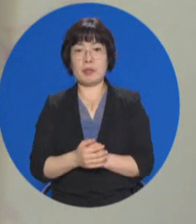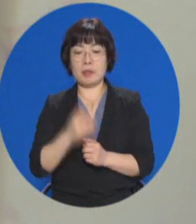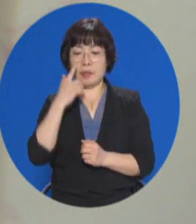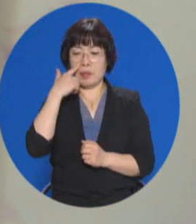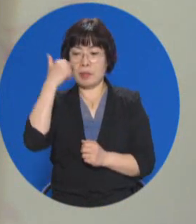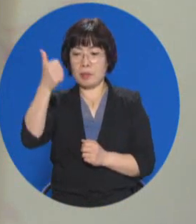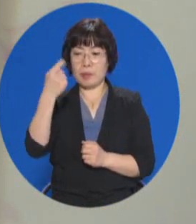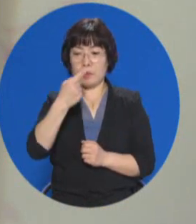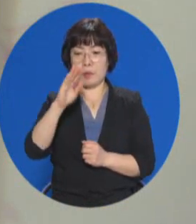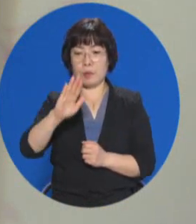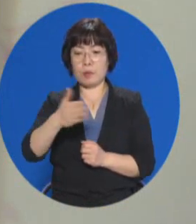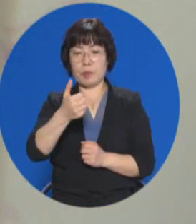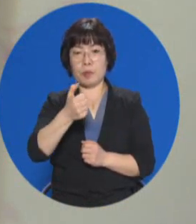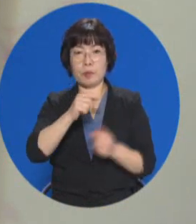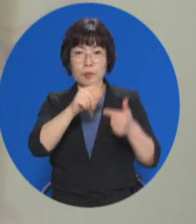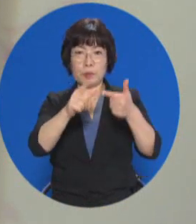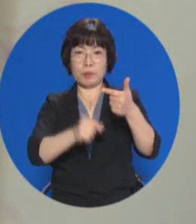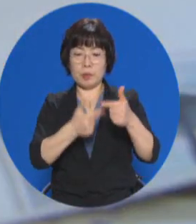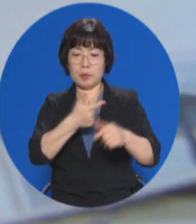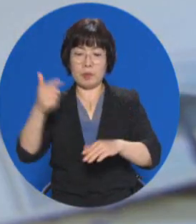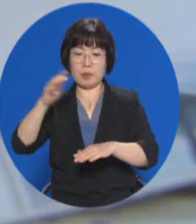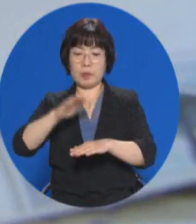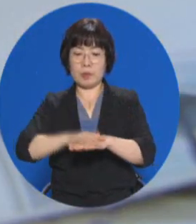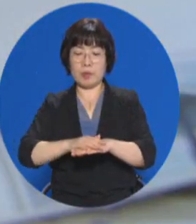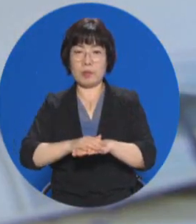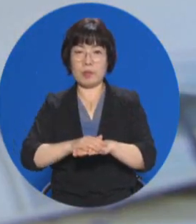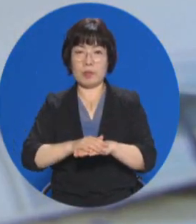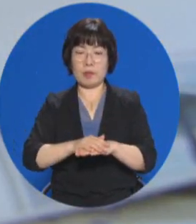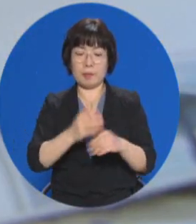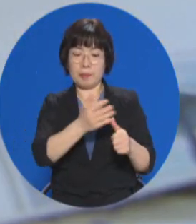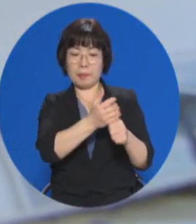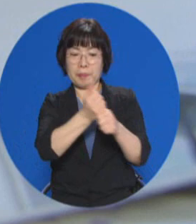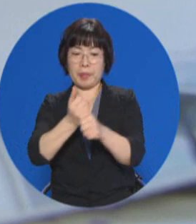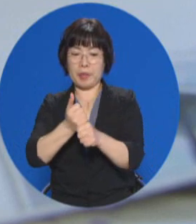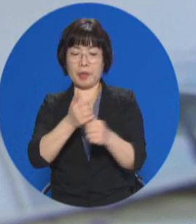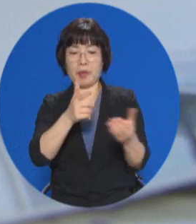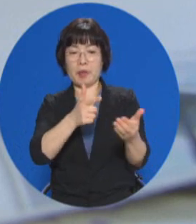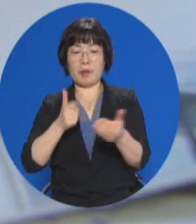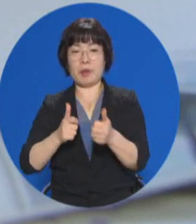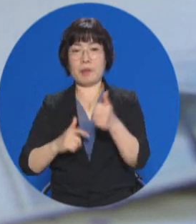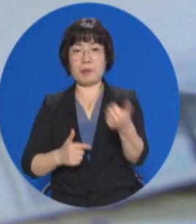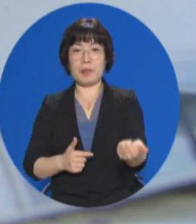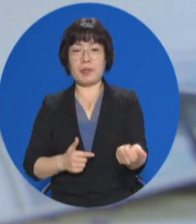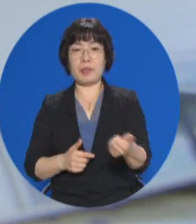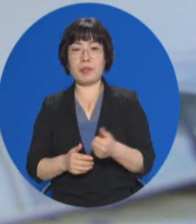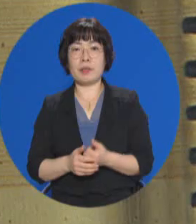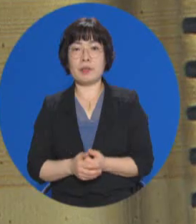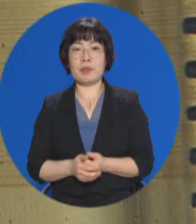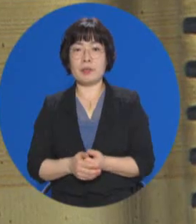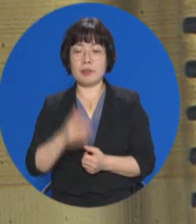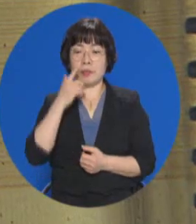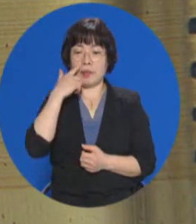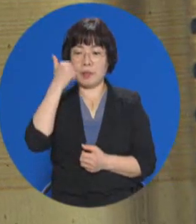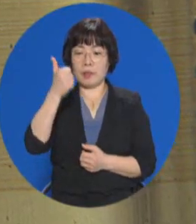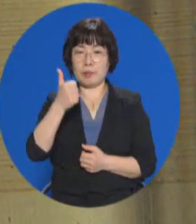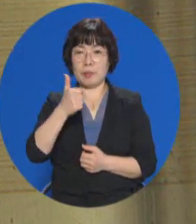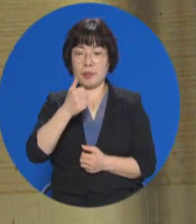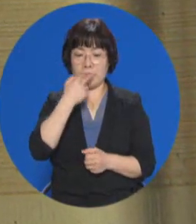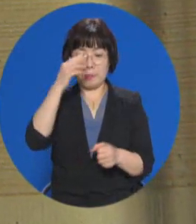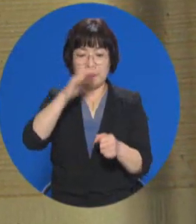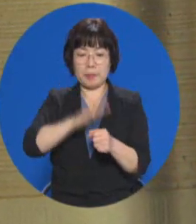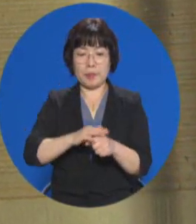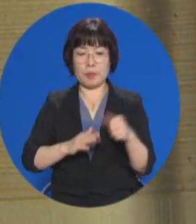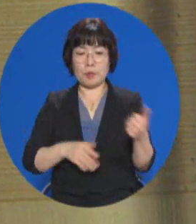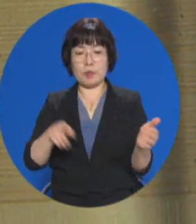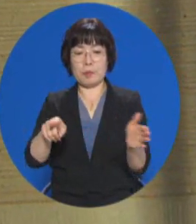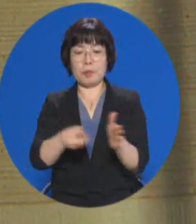아버지는 1950년 6월 대전 산내 골령골로 끌려가 처형되고 말았습니다. 아버지의 허망한 죽음을 믿을